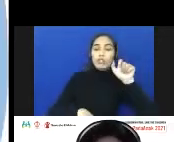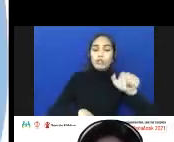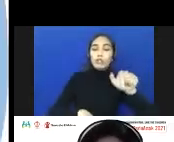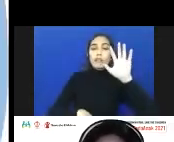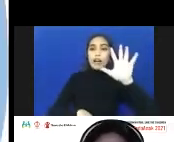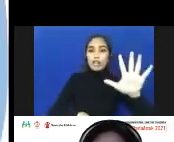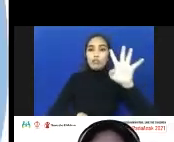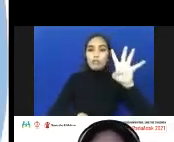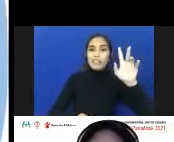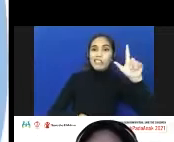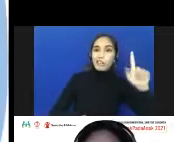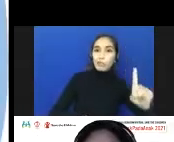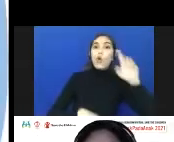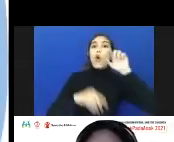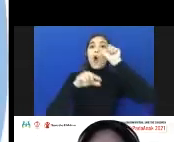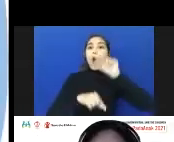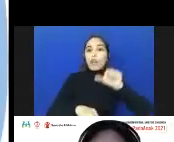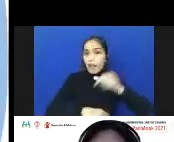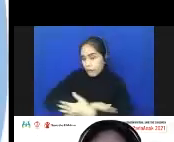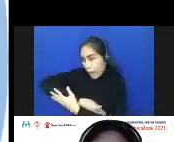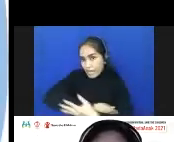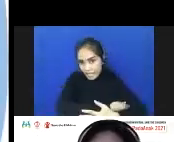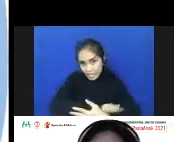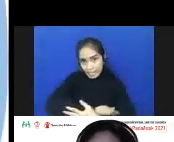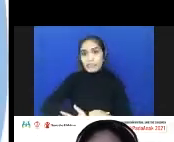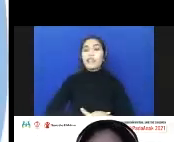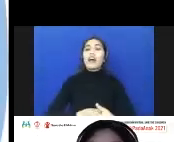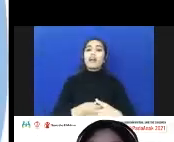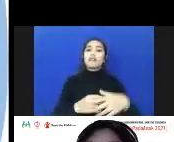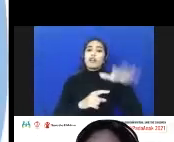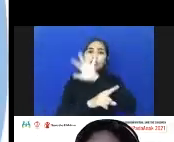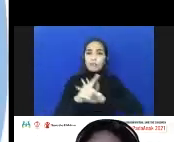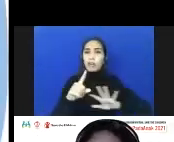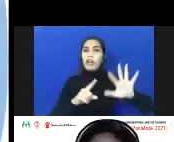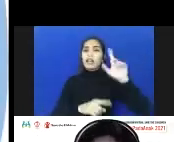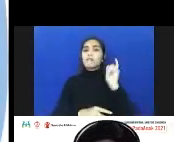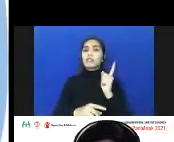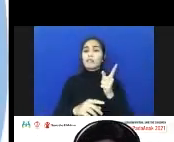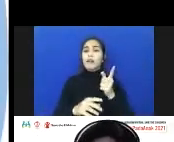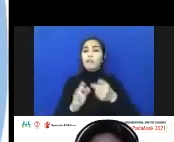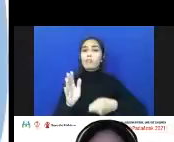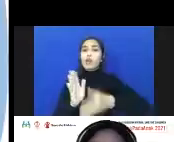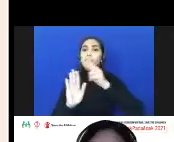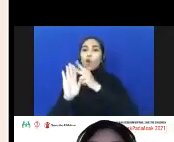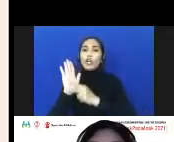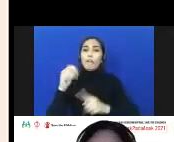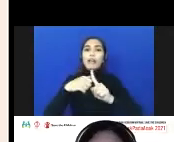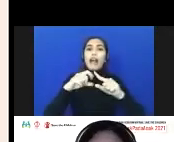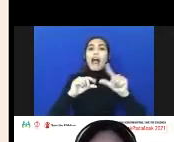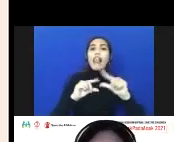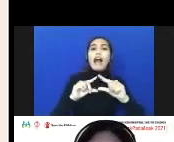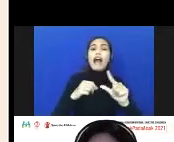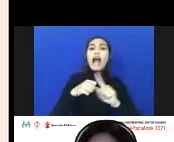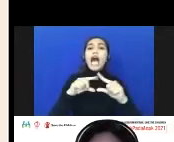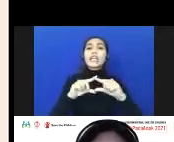orang. Latar belakang Kabupaten Bandung melaksanakan kalakarya MTBS. Jadi,